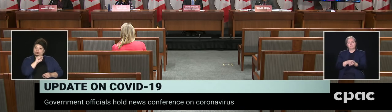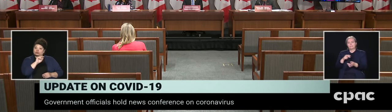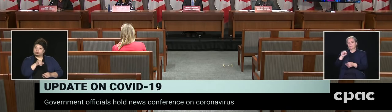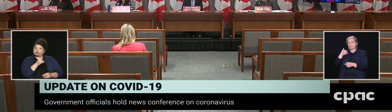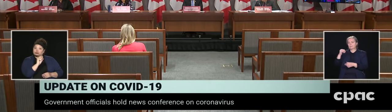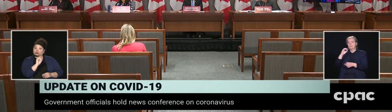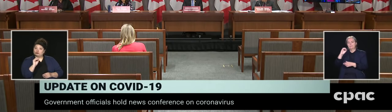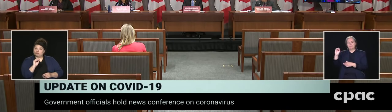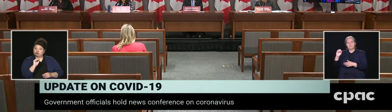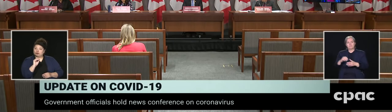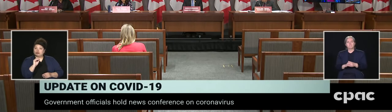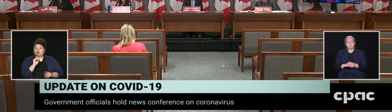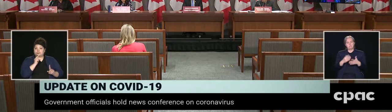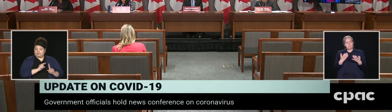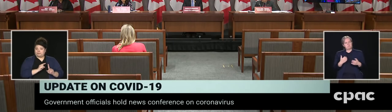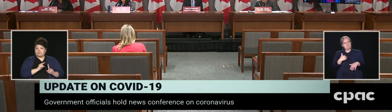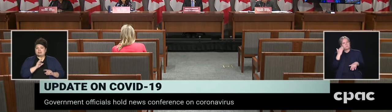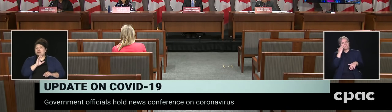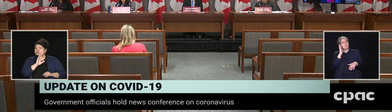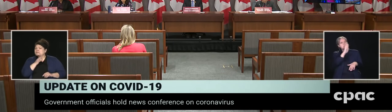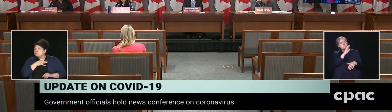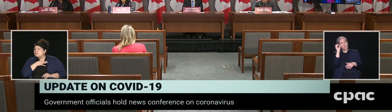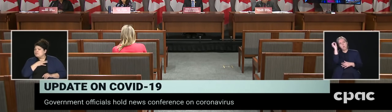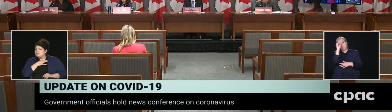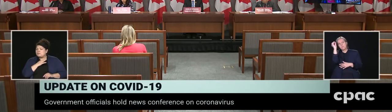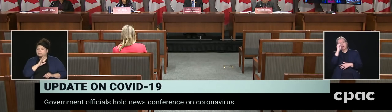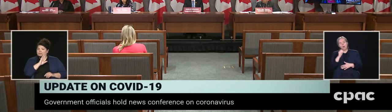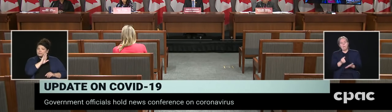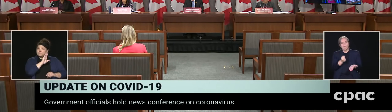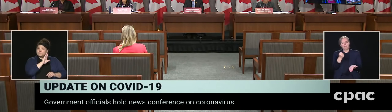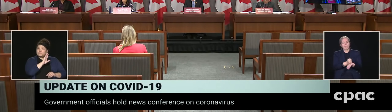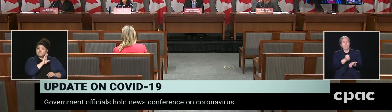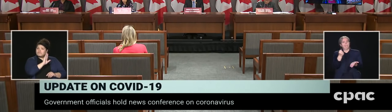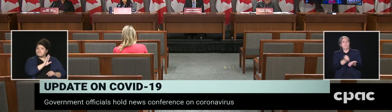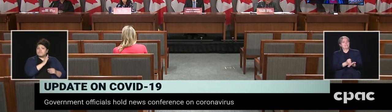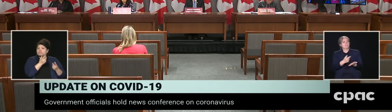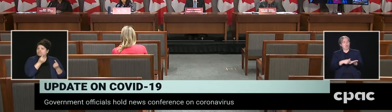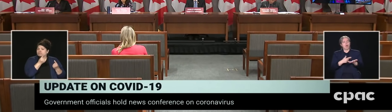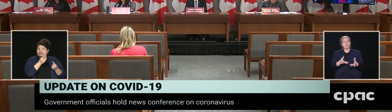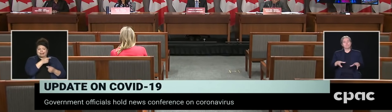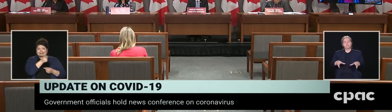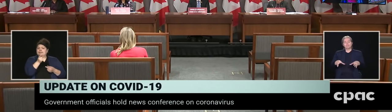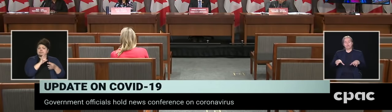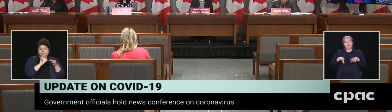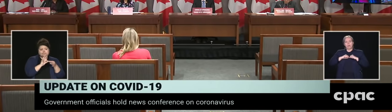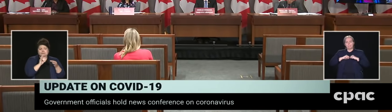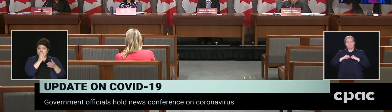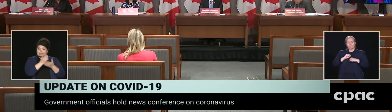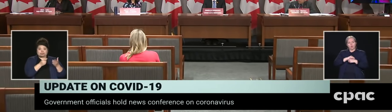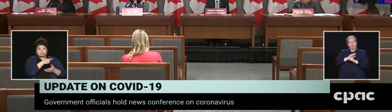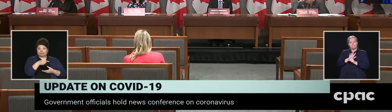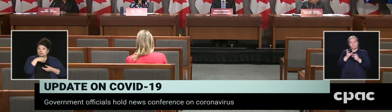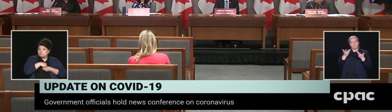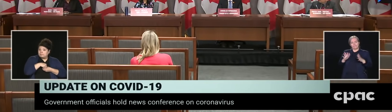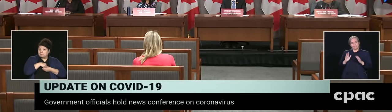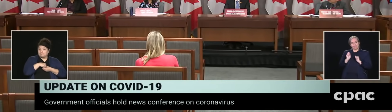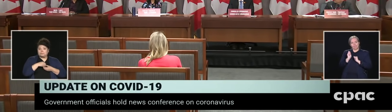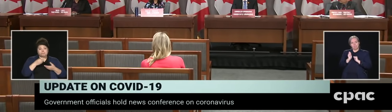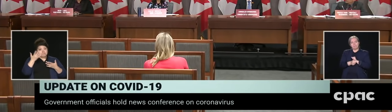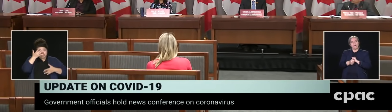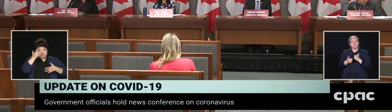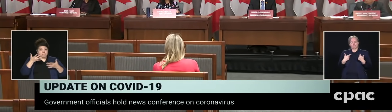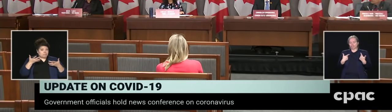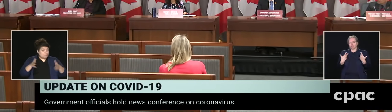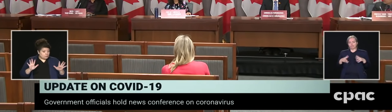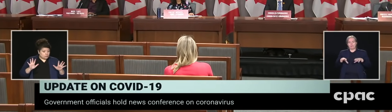les passeports d'immunité. On en parle beaucoup ces temps-ci et voilà, l'OMS dit que ce n'est pas prouvé en fait encore